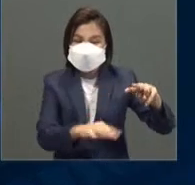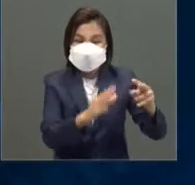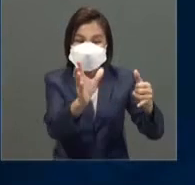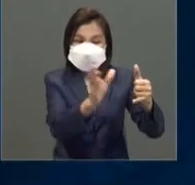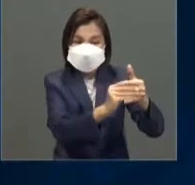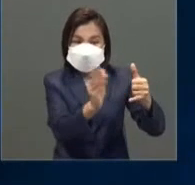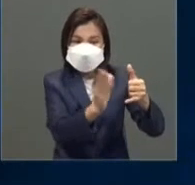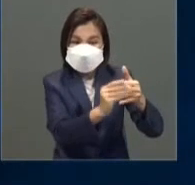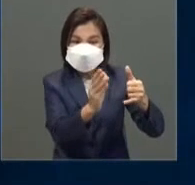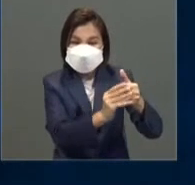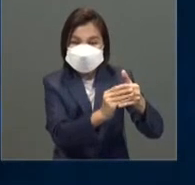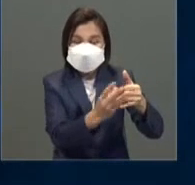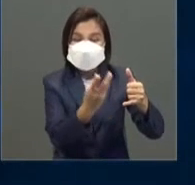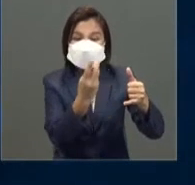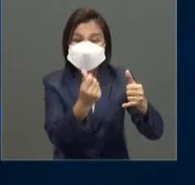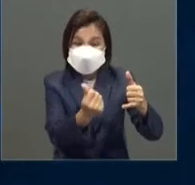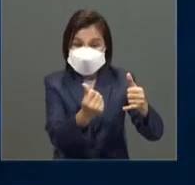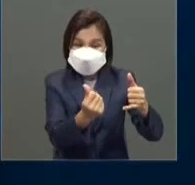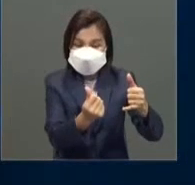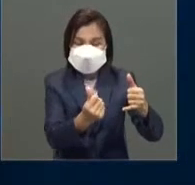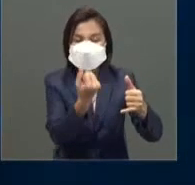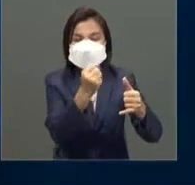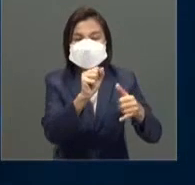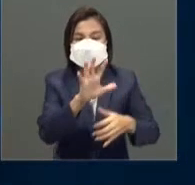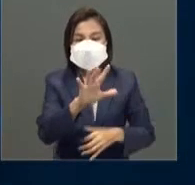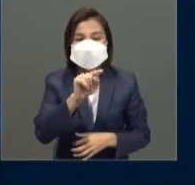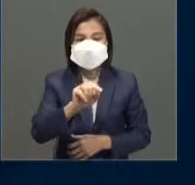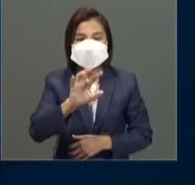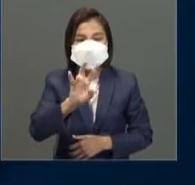ชื้อในผู้สัมผัสเสี่ยงสูงถึง